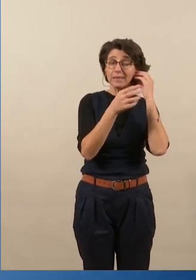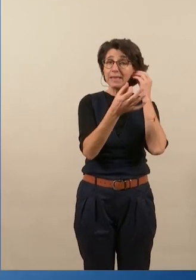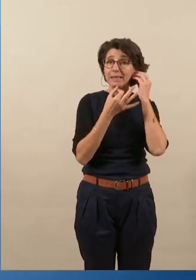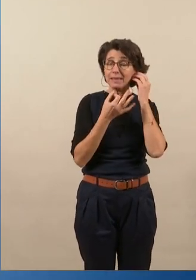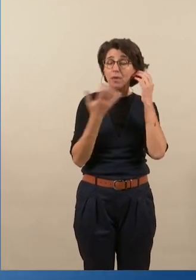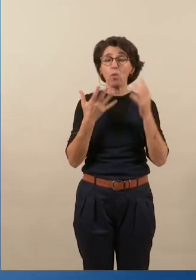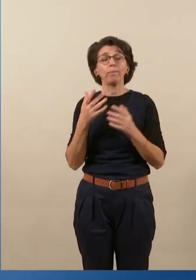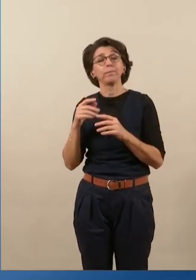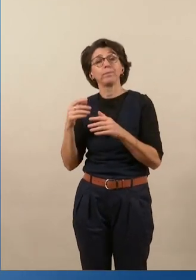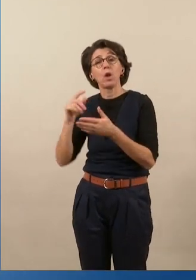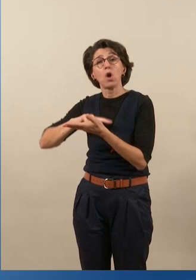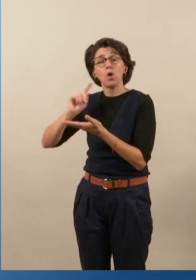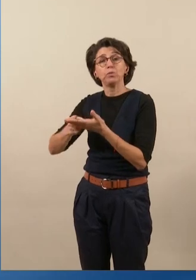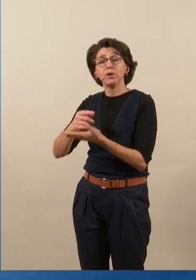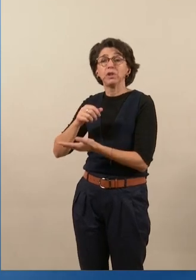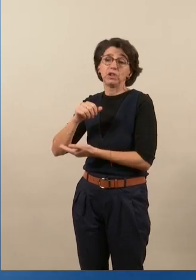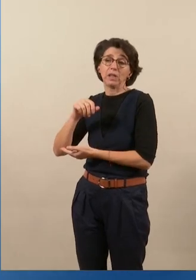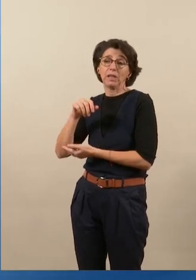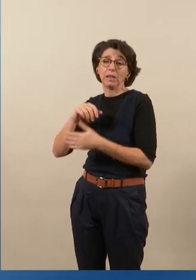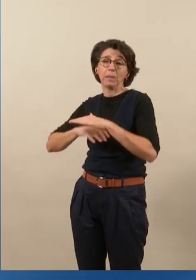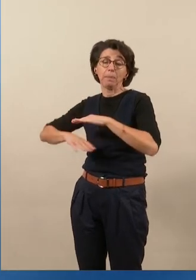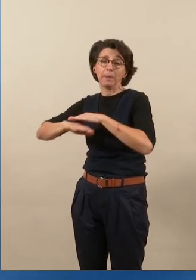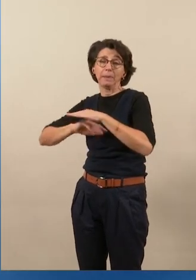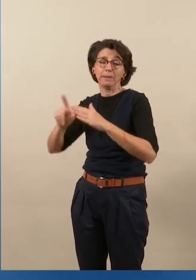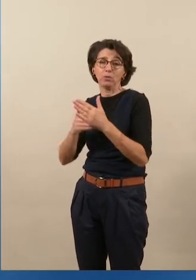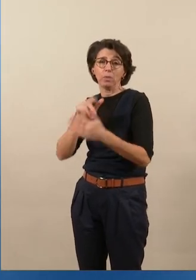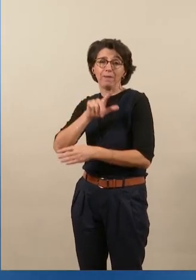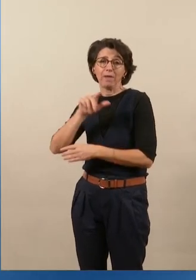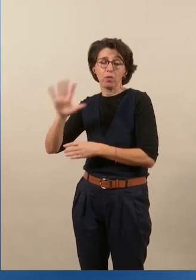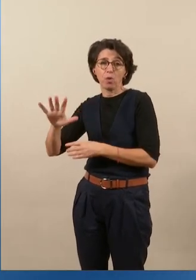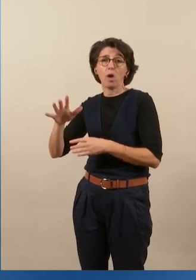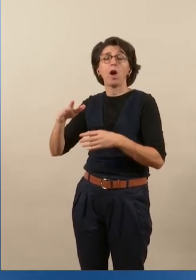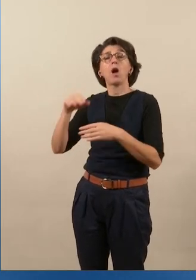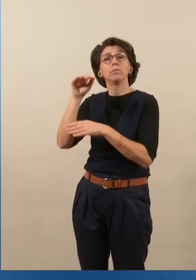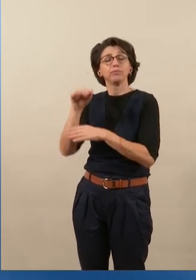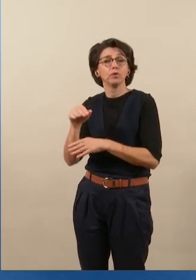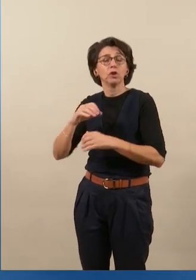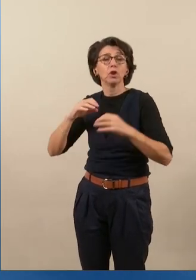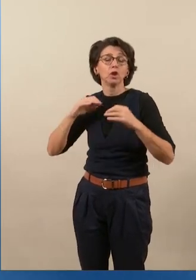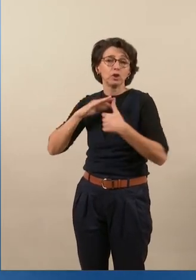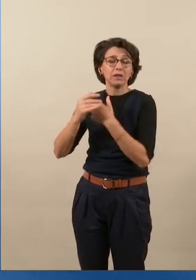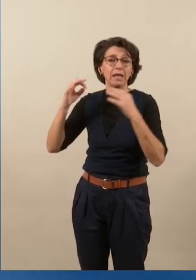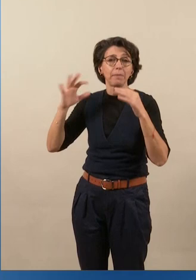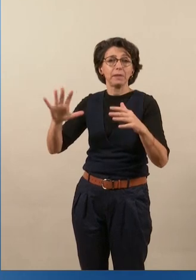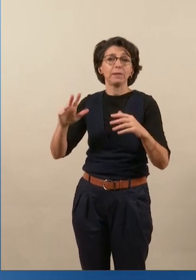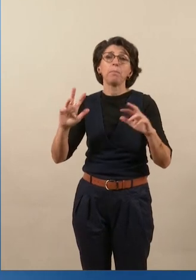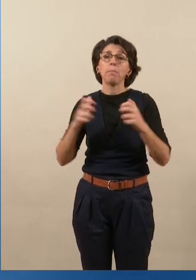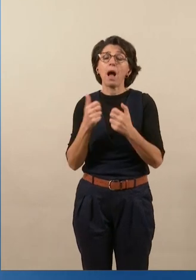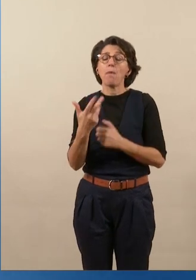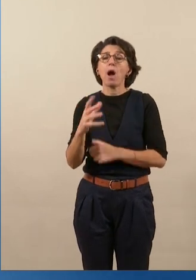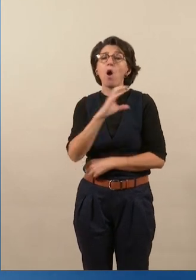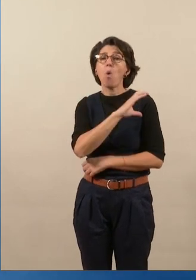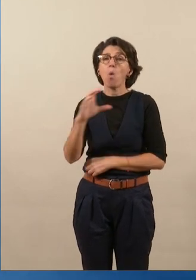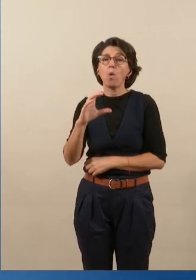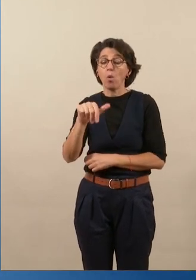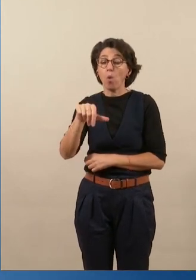2023 on prévoit un budget social et climatique de plus de 11 millions d'euros c'est tout simplement faux ce ce sont pas